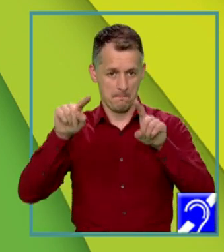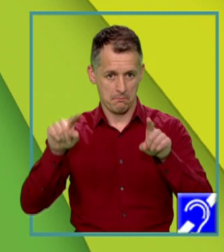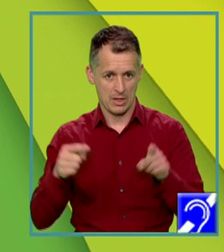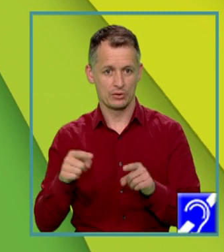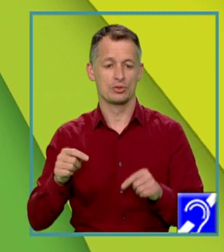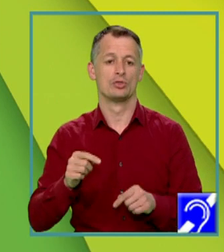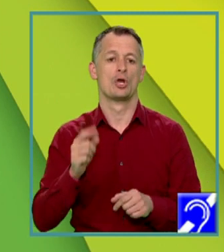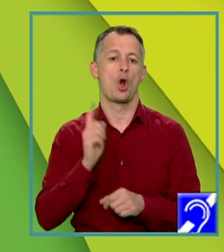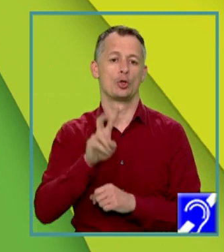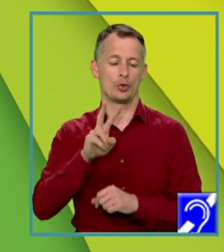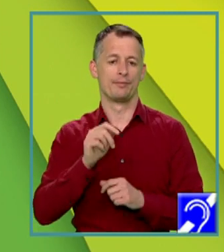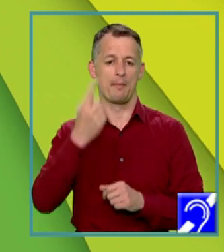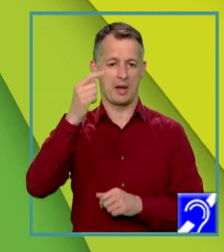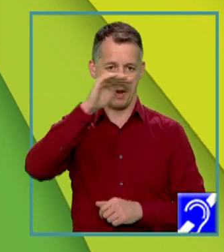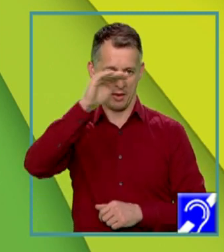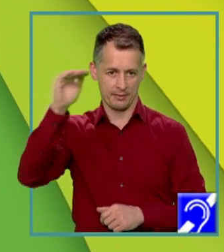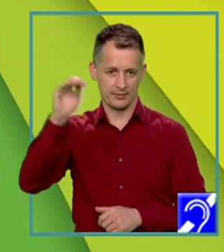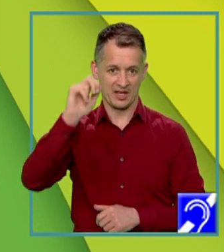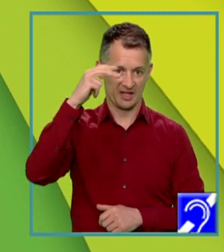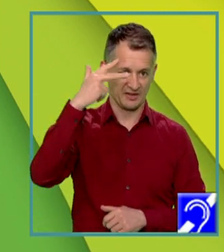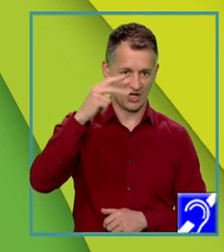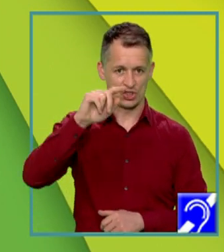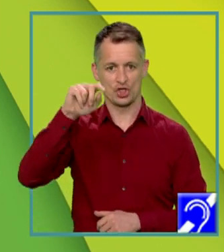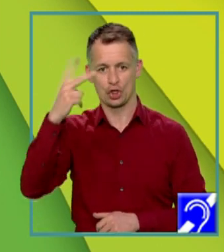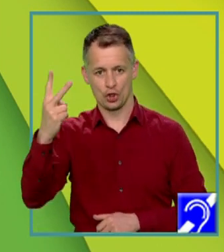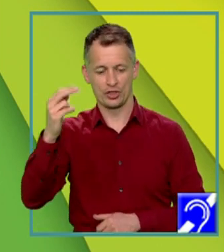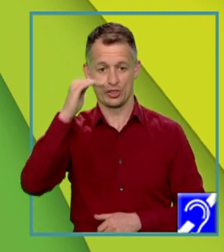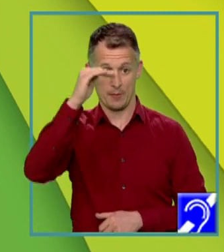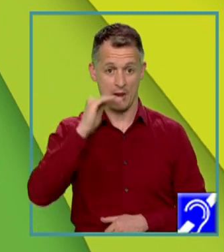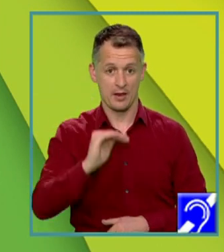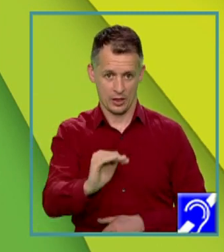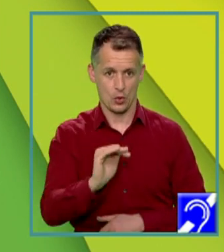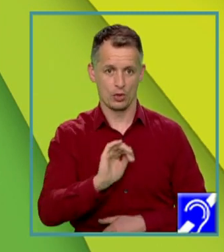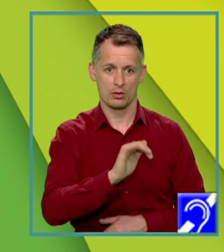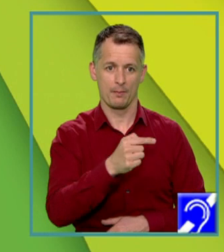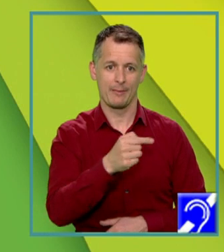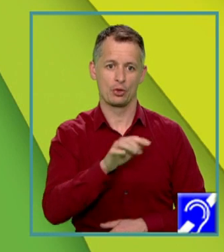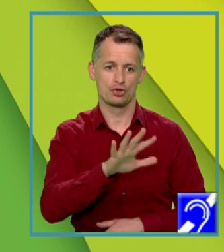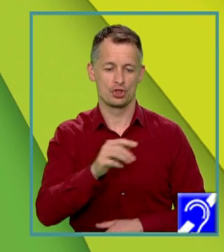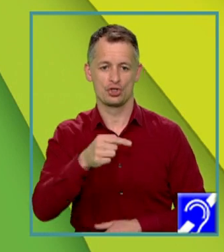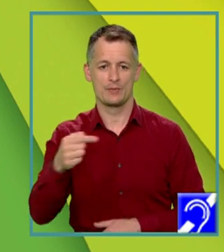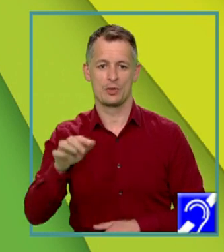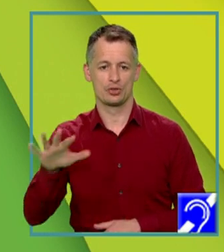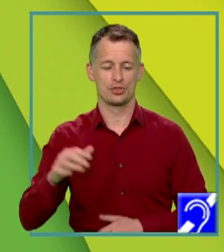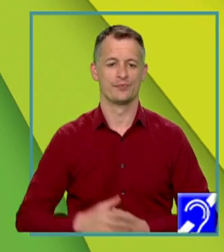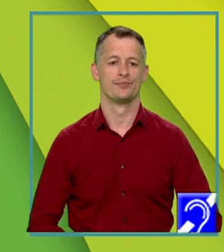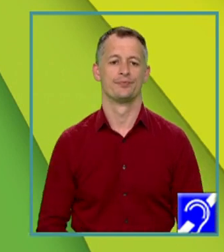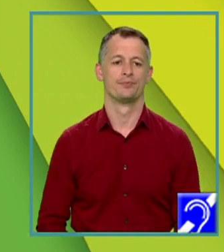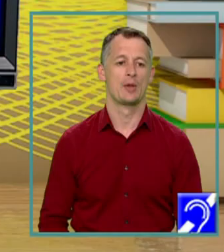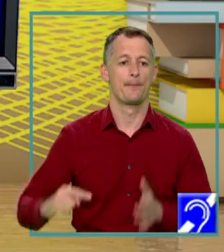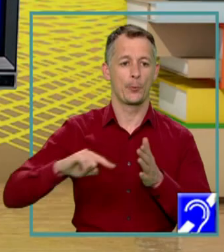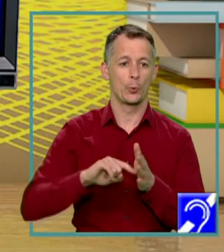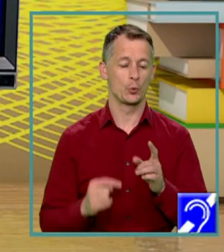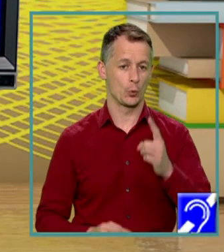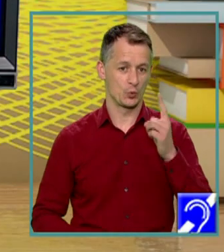ordinul 2 chiar pe prima linie elementele trei și doi și pe linia a doua elementele egal cu minus 5 la punctul